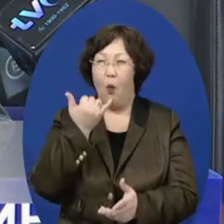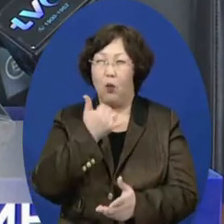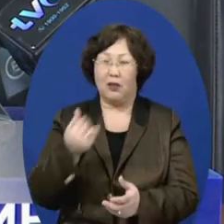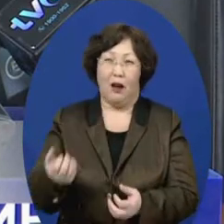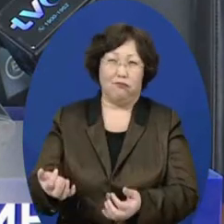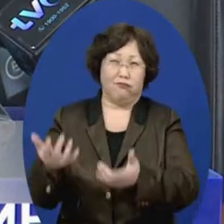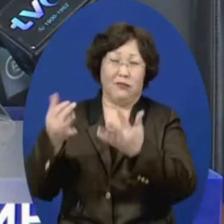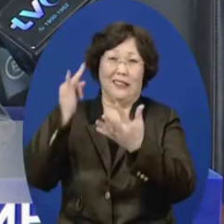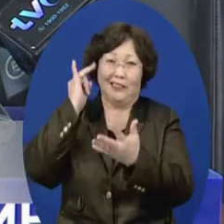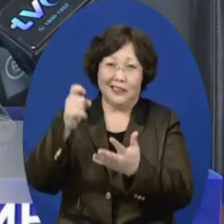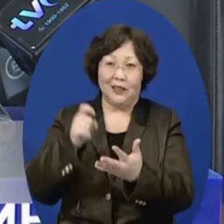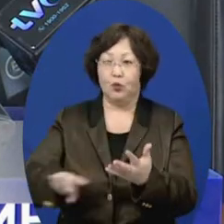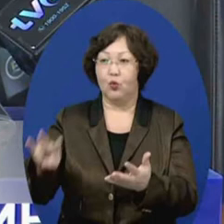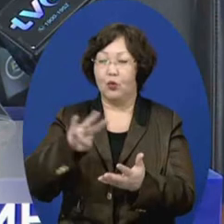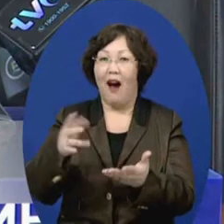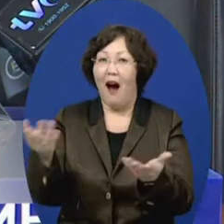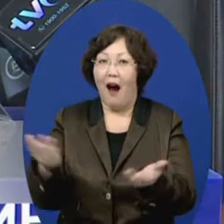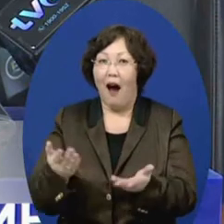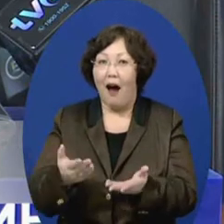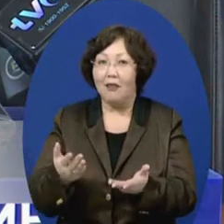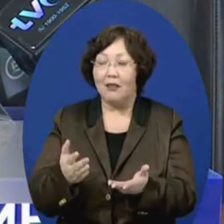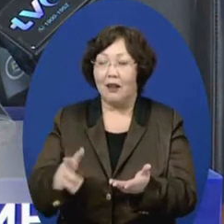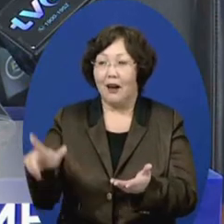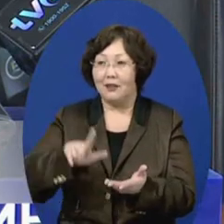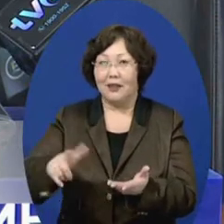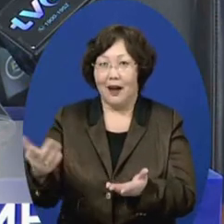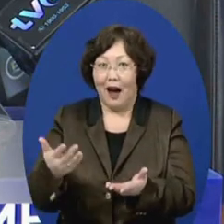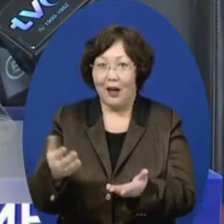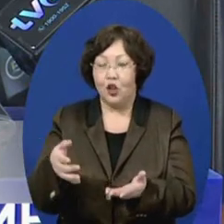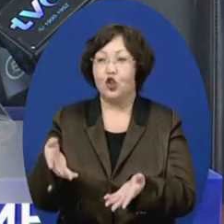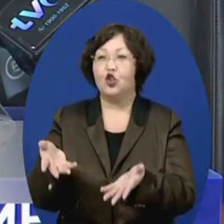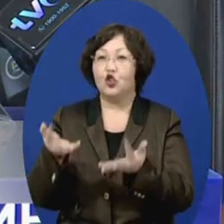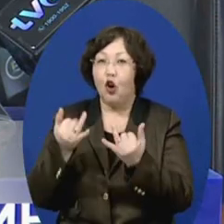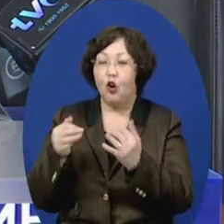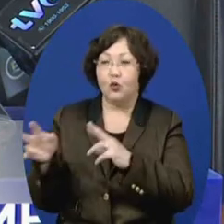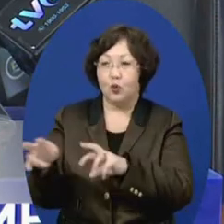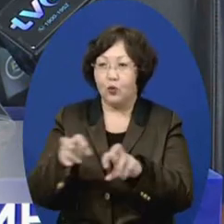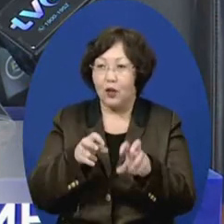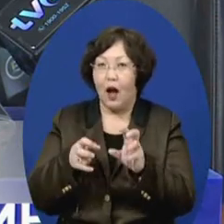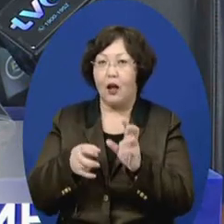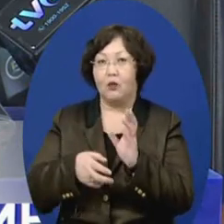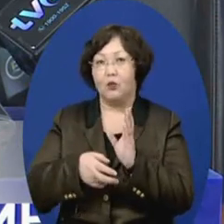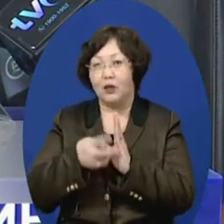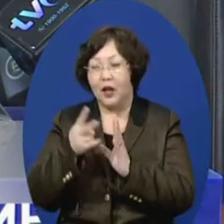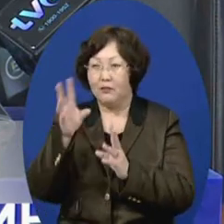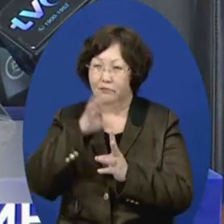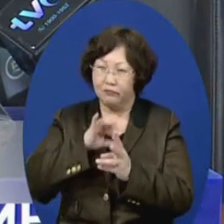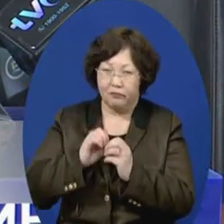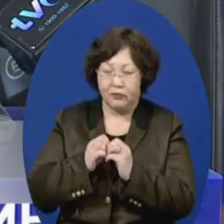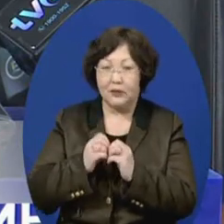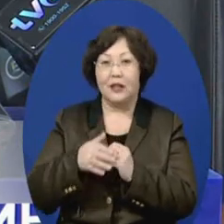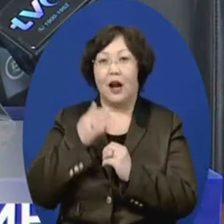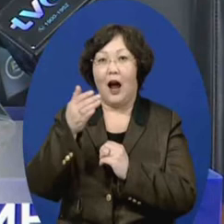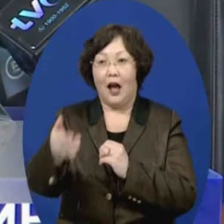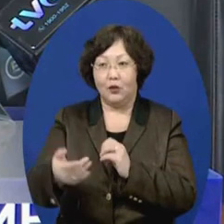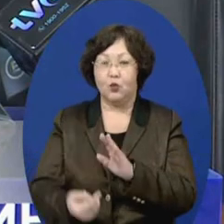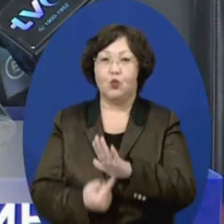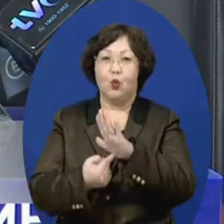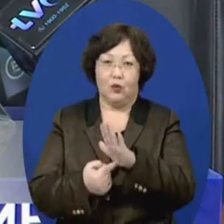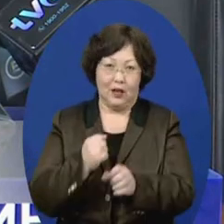гарч байгаа утаа хамгийн их одоо гаргаж байгаа газруудын тоон судалгаа үзүүлэлтүүдийг гаргаад эндээс бидний одоо тодорхой хэмжээний ажлууд